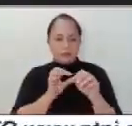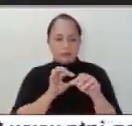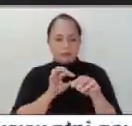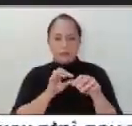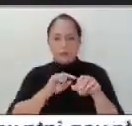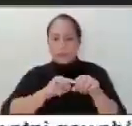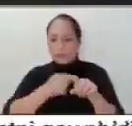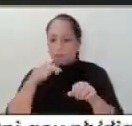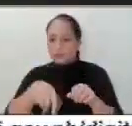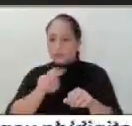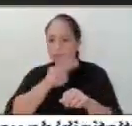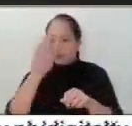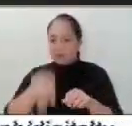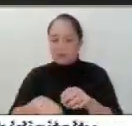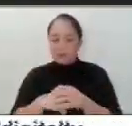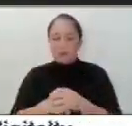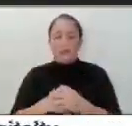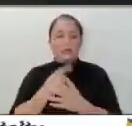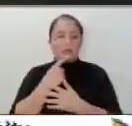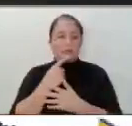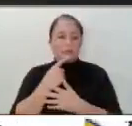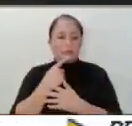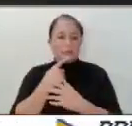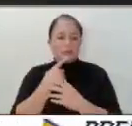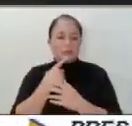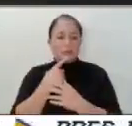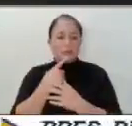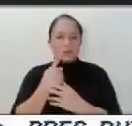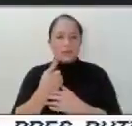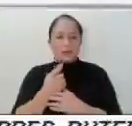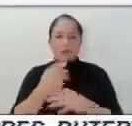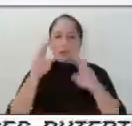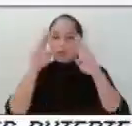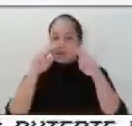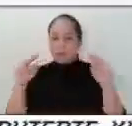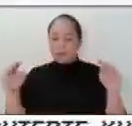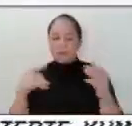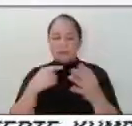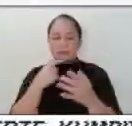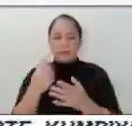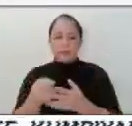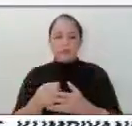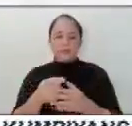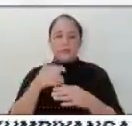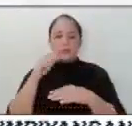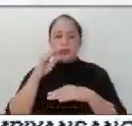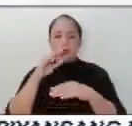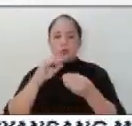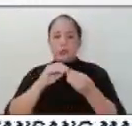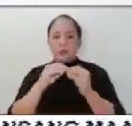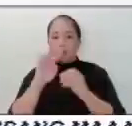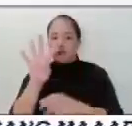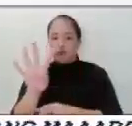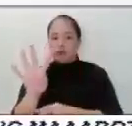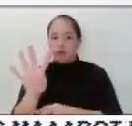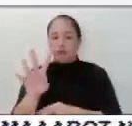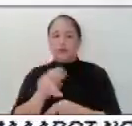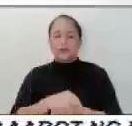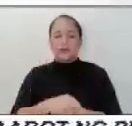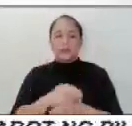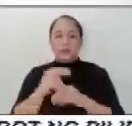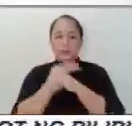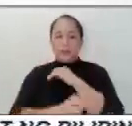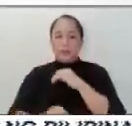Manila. At ayon sa Palacio, isa sa ilalim sa alert level 4, ang Negros Oriental at